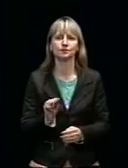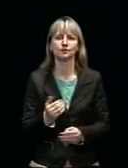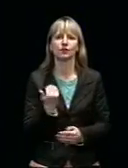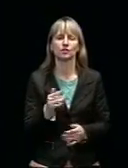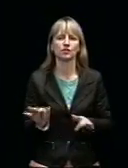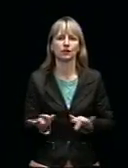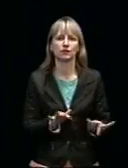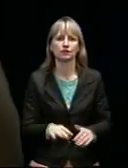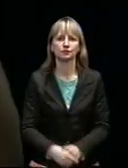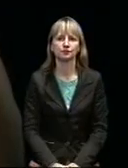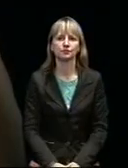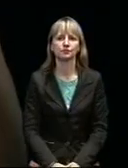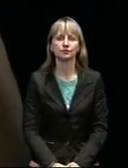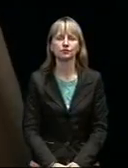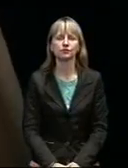деятельности?